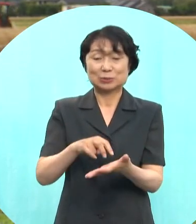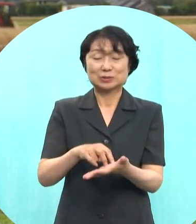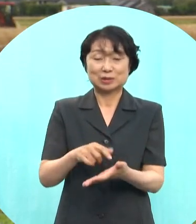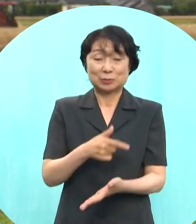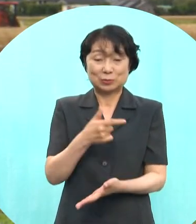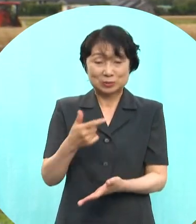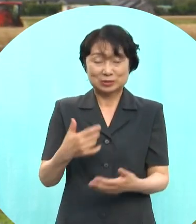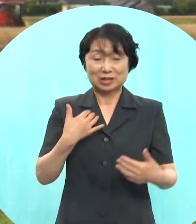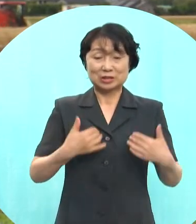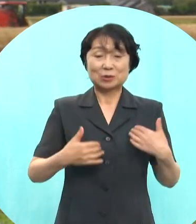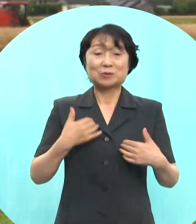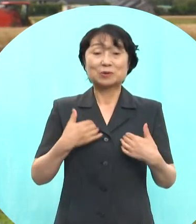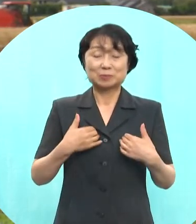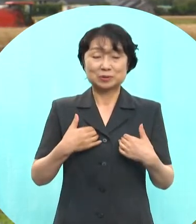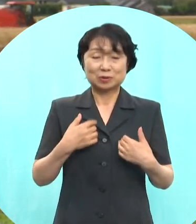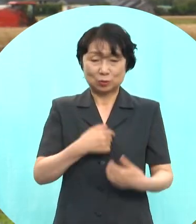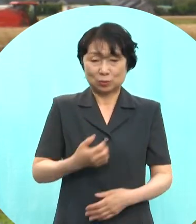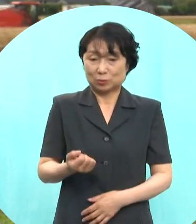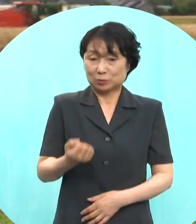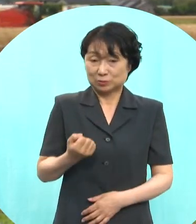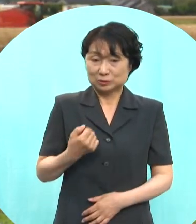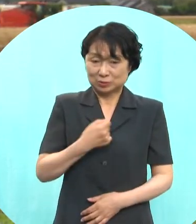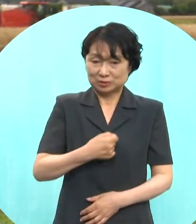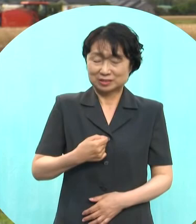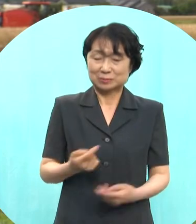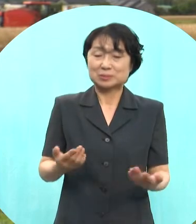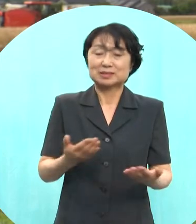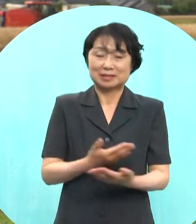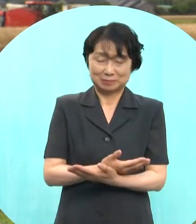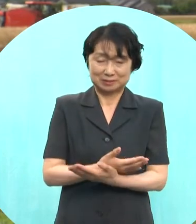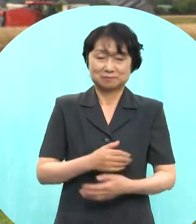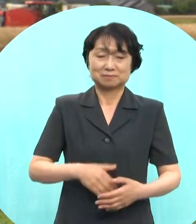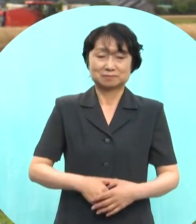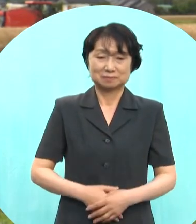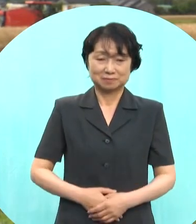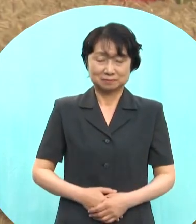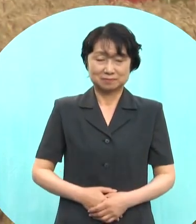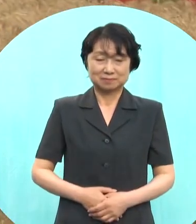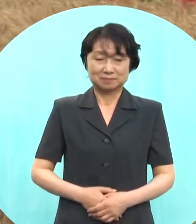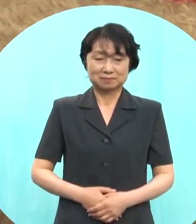すごくね、喜びと心強い感じを持ちますね。